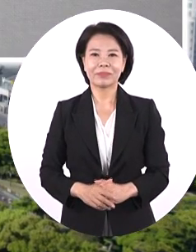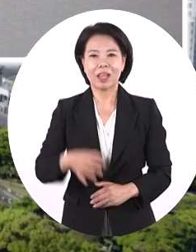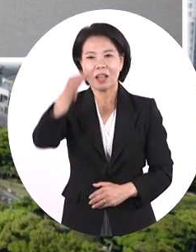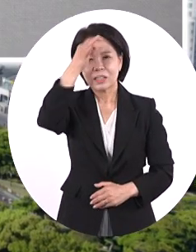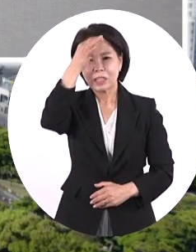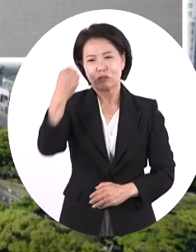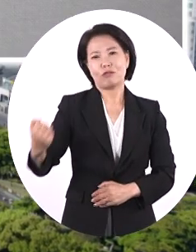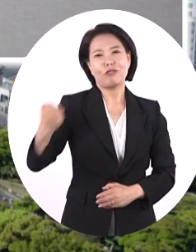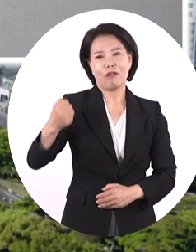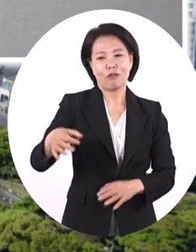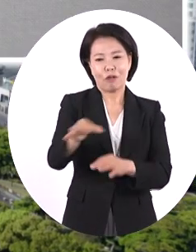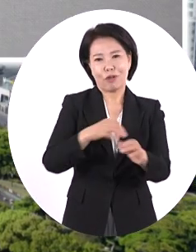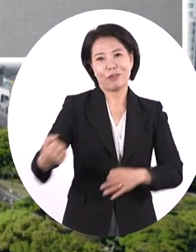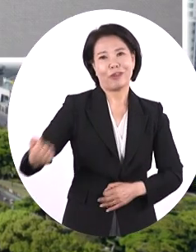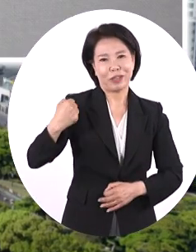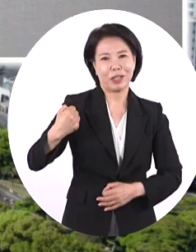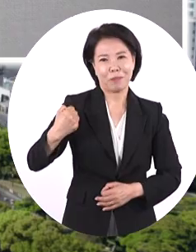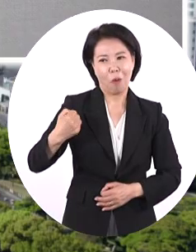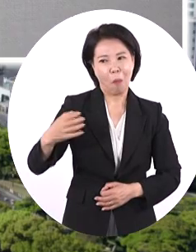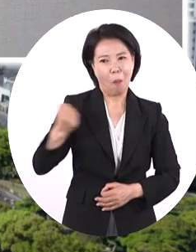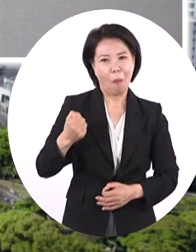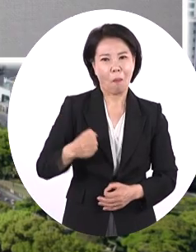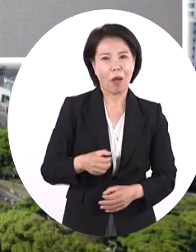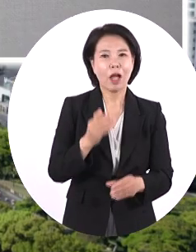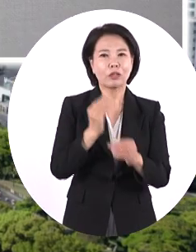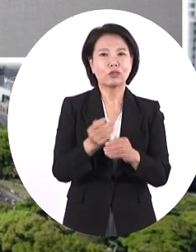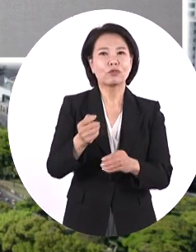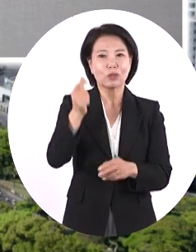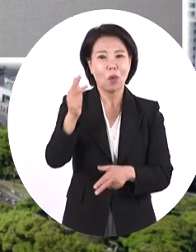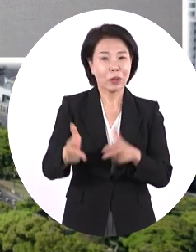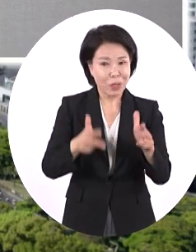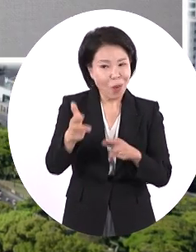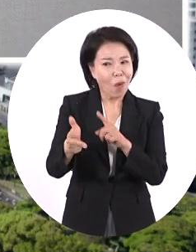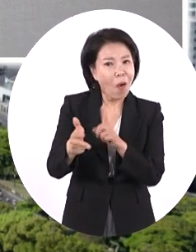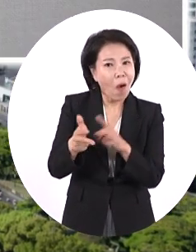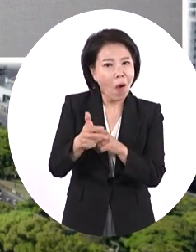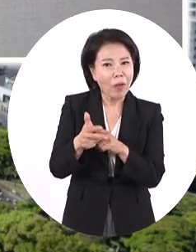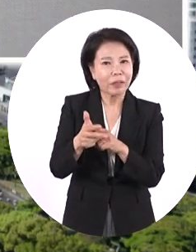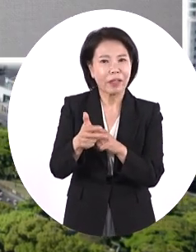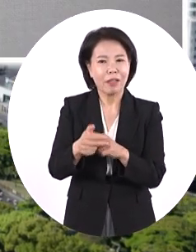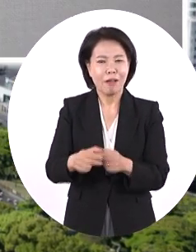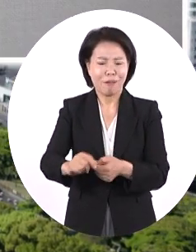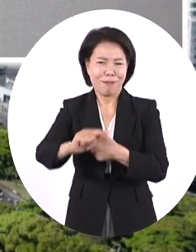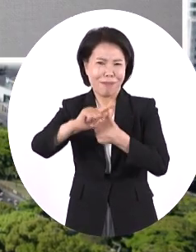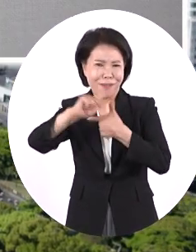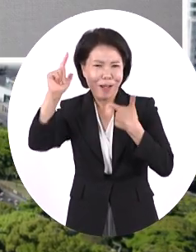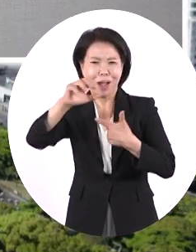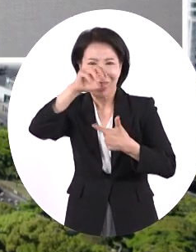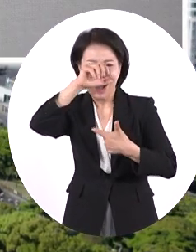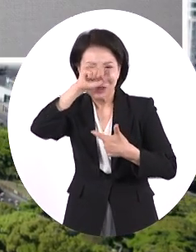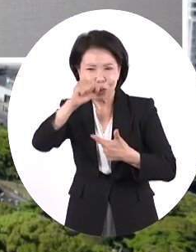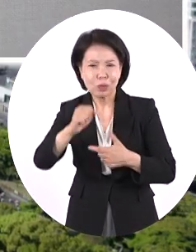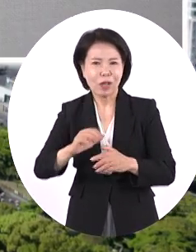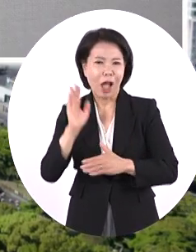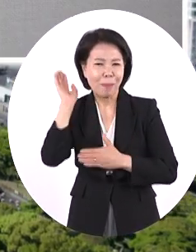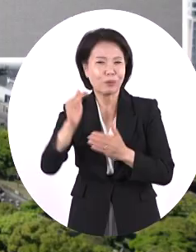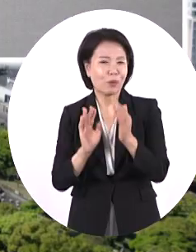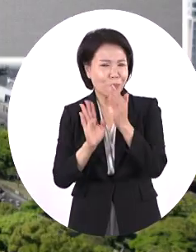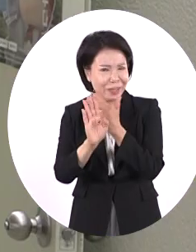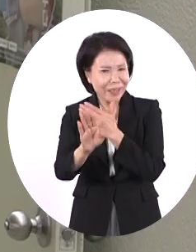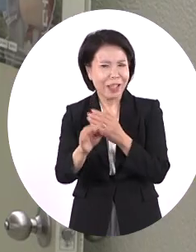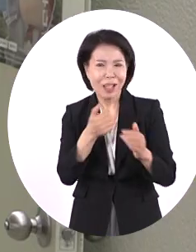제주특별자치도는 기술력과 경영 능력을 갖춘 도내 중소기업을 대상으로 성장 유망 중소기업을